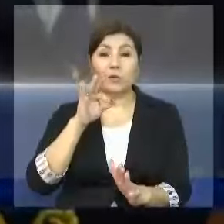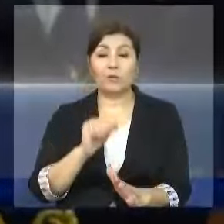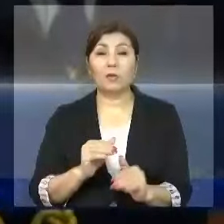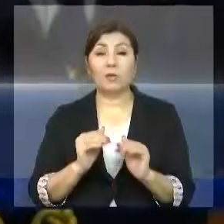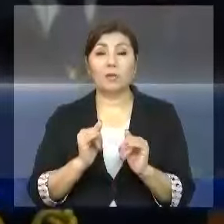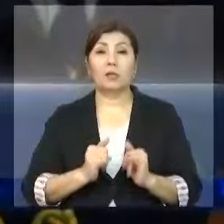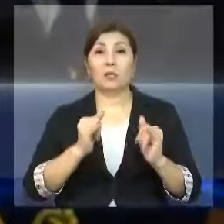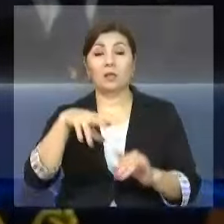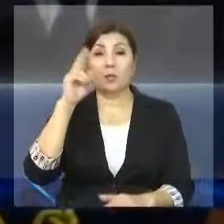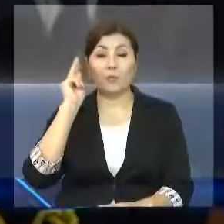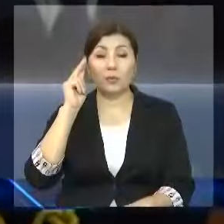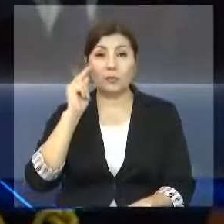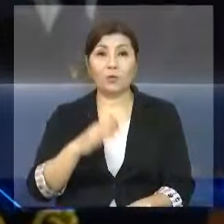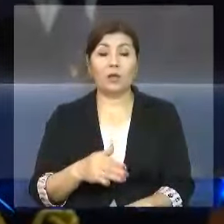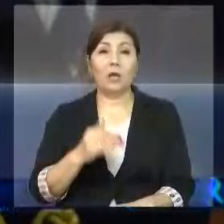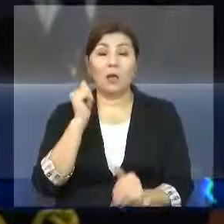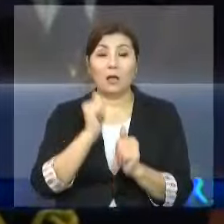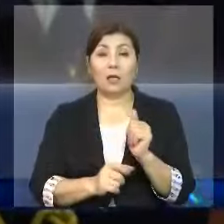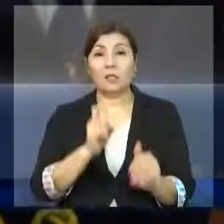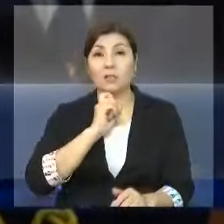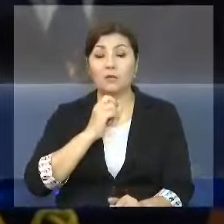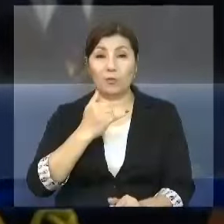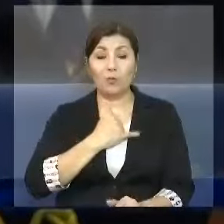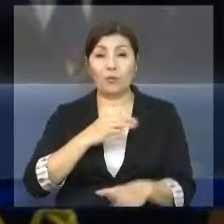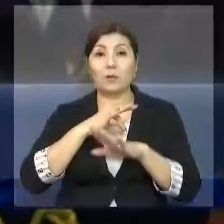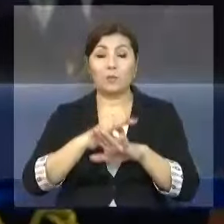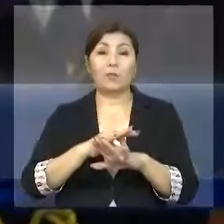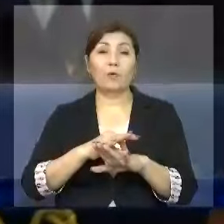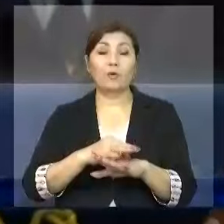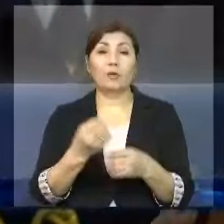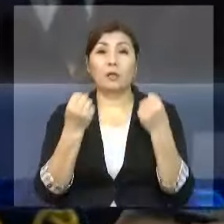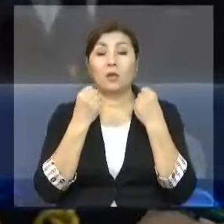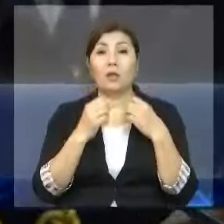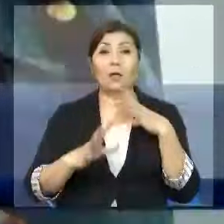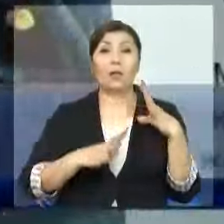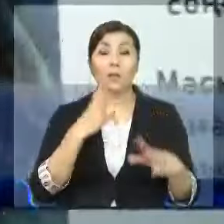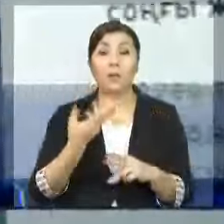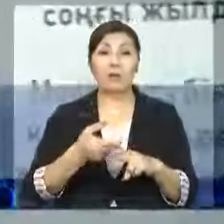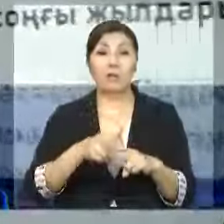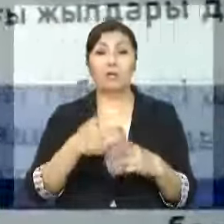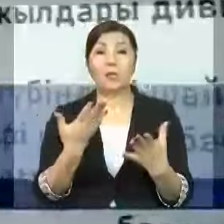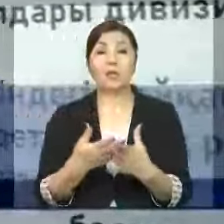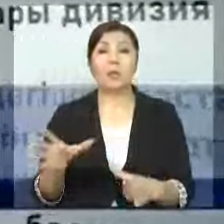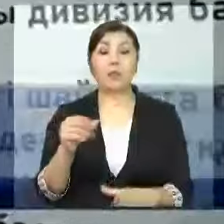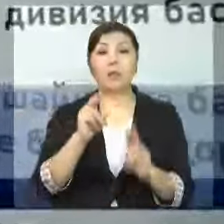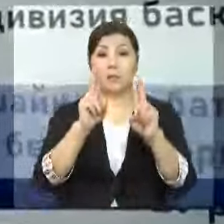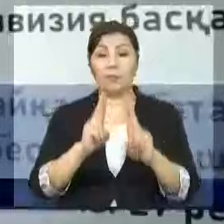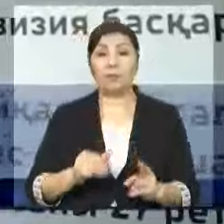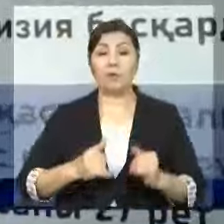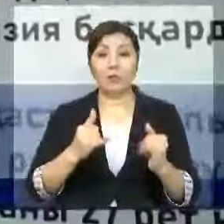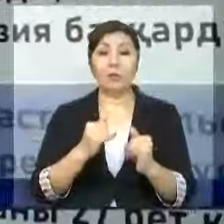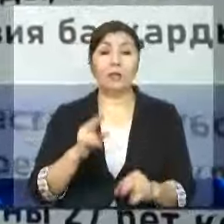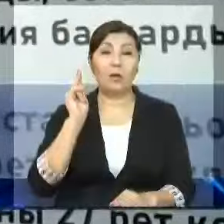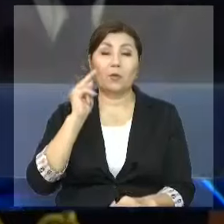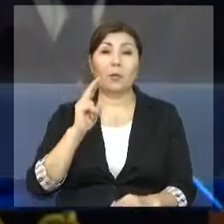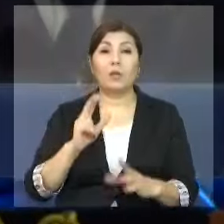поступления. Каждое воскресенье у нас проводится физподготовка. Это, получается, все нормы для поступления в этот